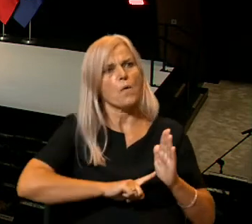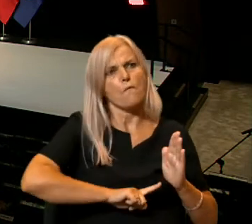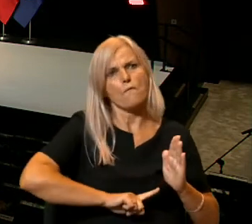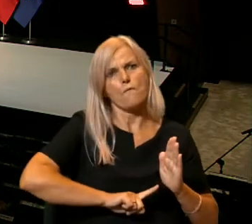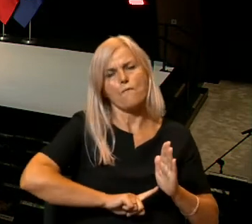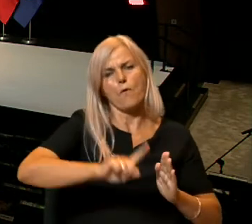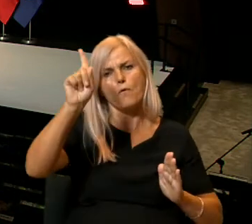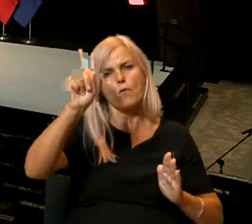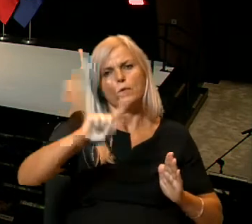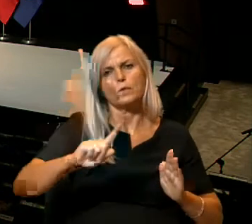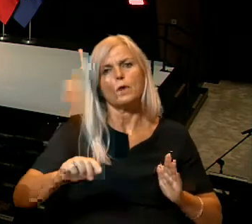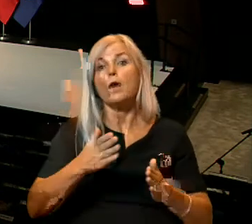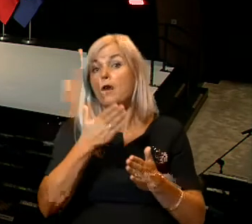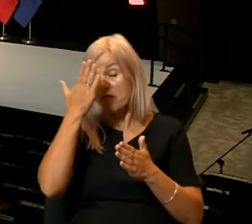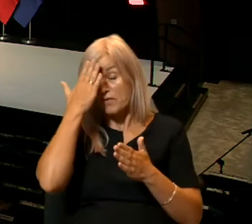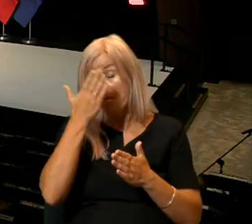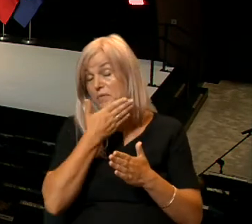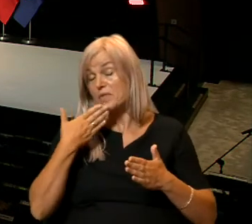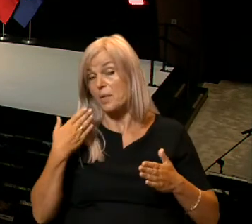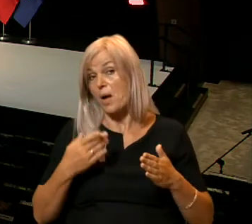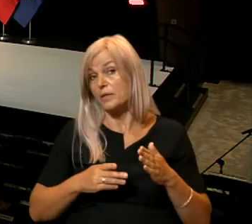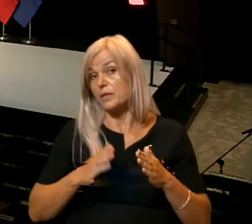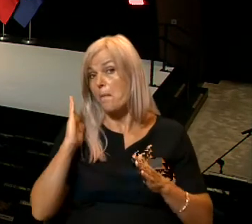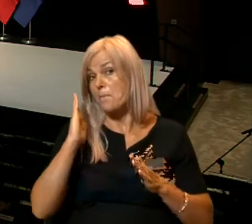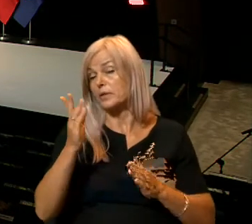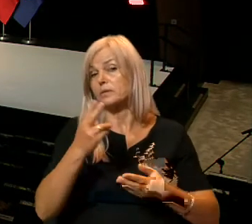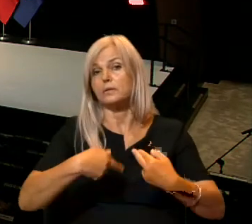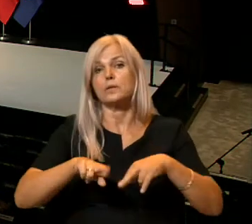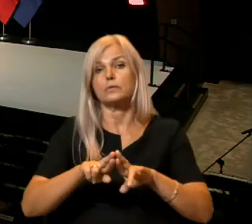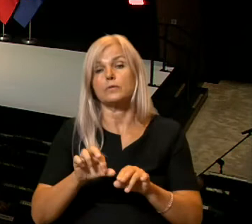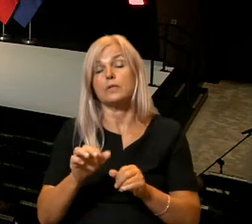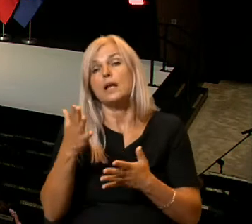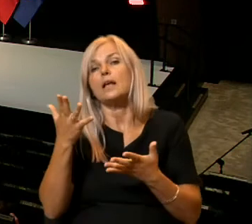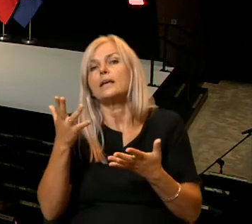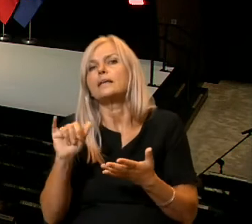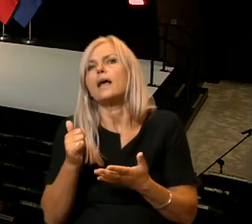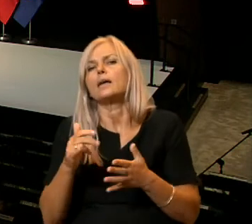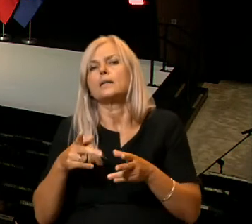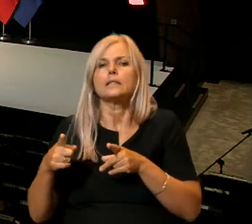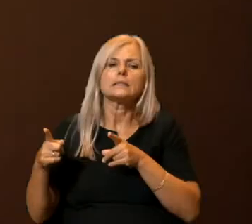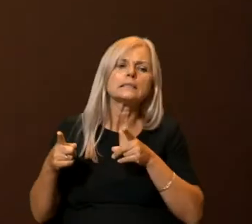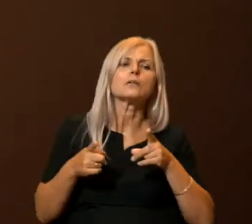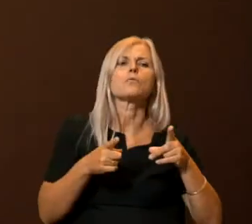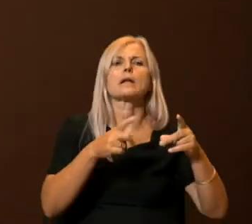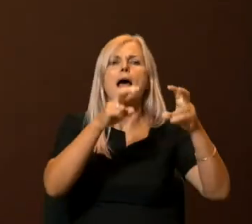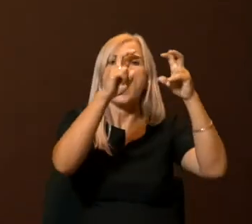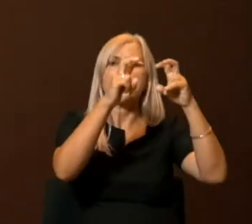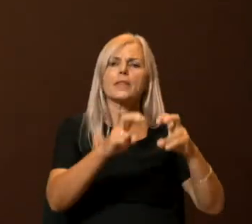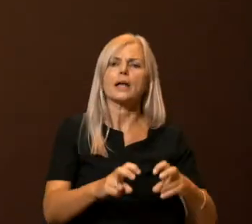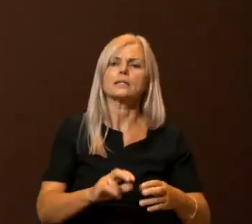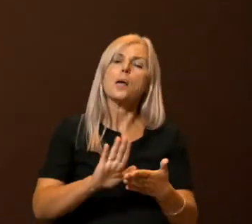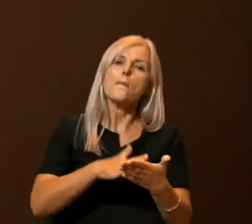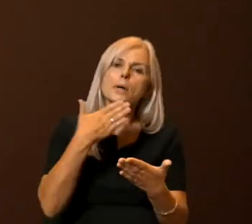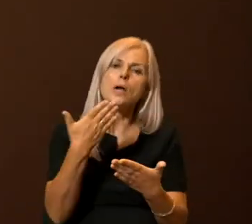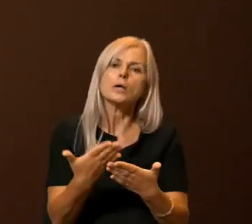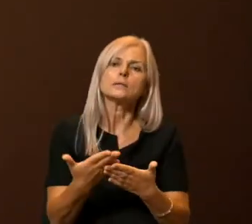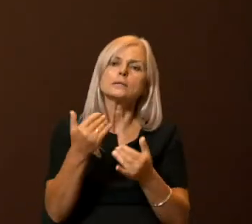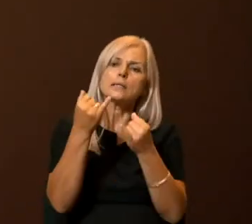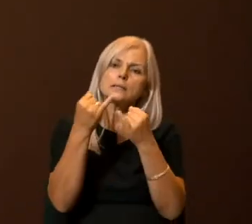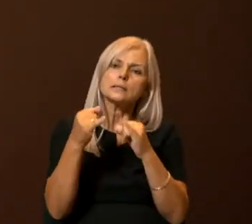Wiem, że nie ma prostych rozwiązań, ale w jakim kierunku idą państwa analizy i też propozycje jakby